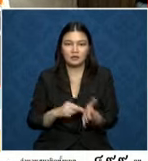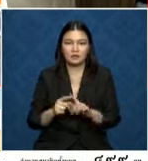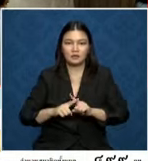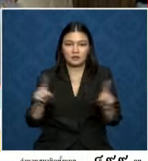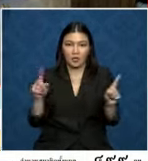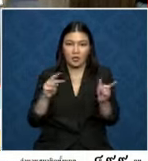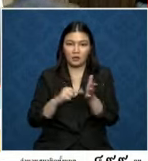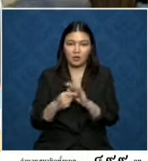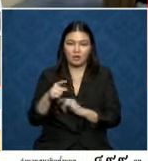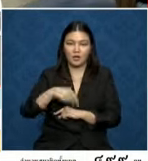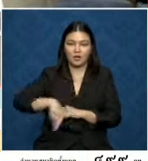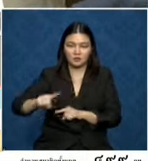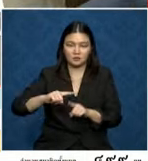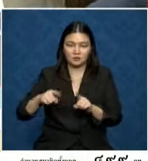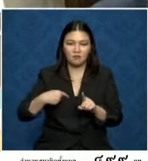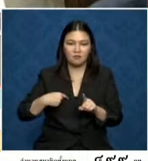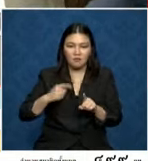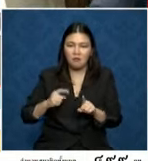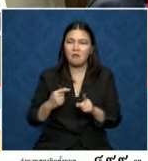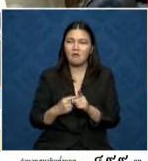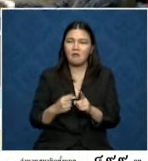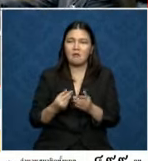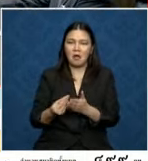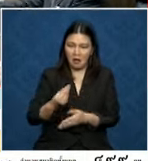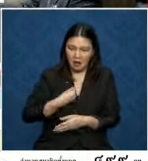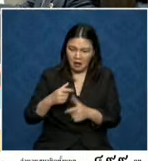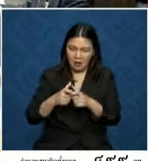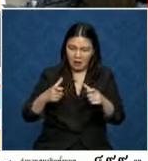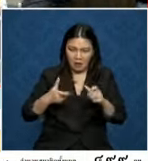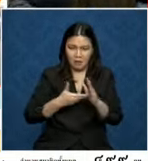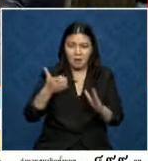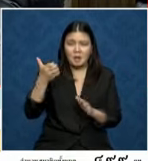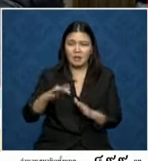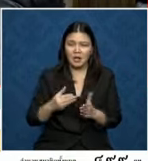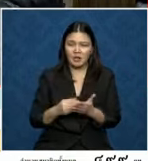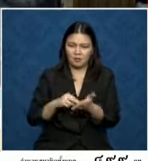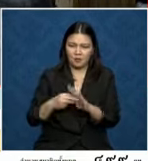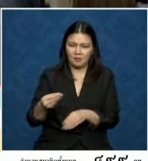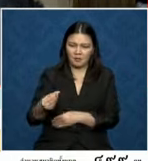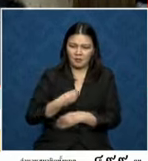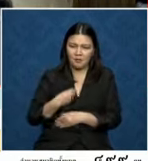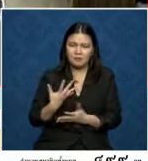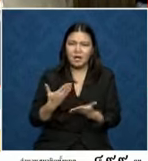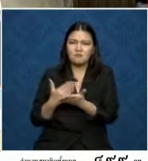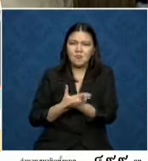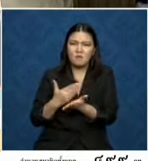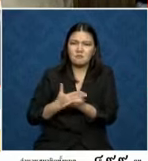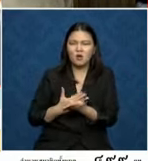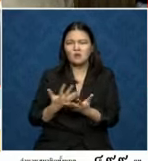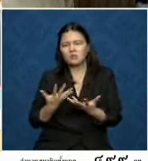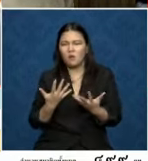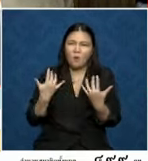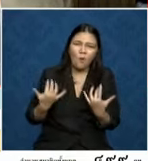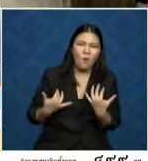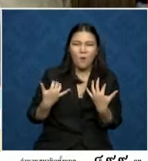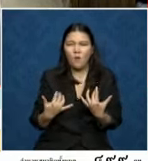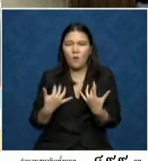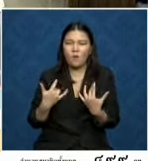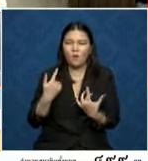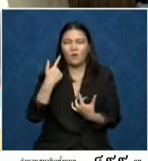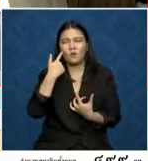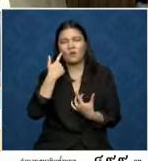ฝ่ายหนึ่งต้องแบกรับภาระหนี้สินที่ลูกหนี้ใช้ช่องว่างในกฎหมายนี้ในการหลบเลี่